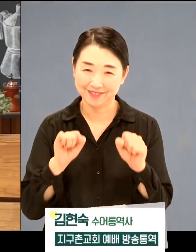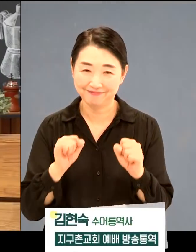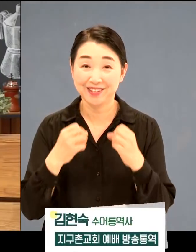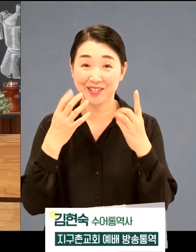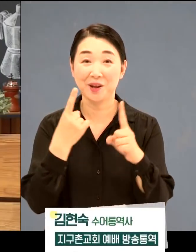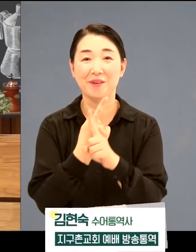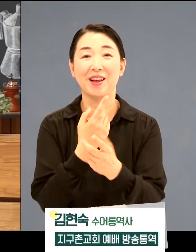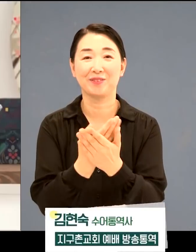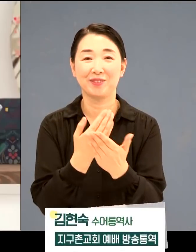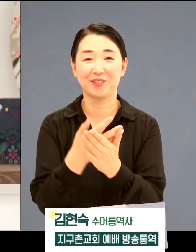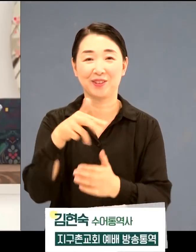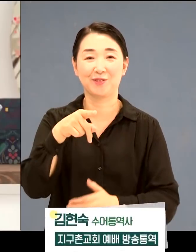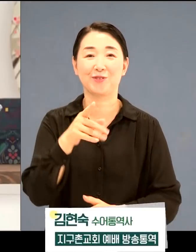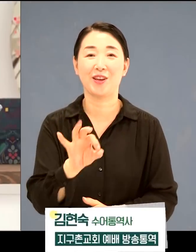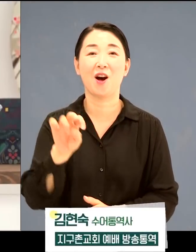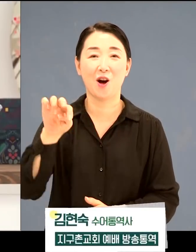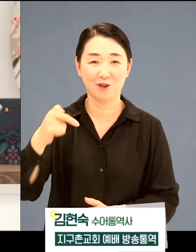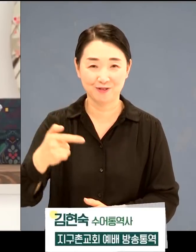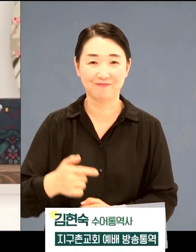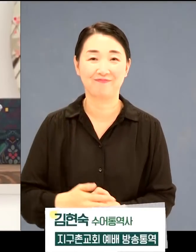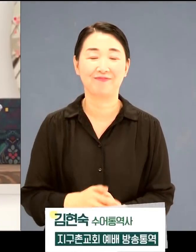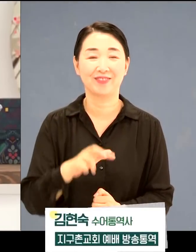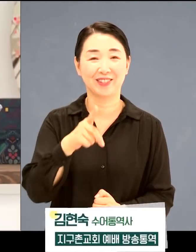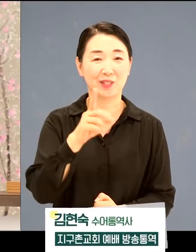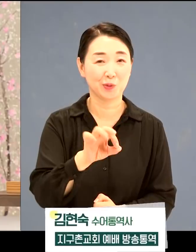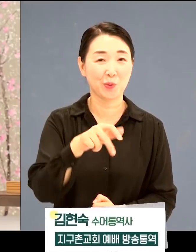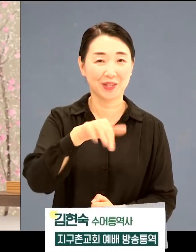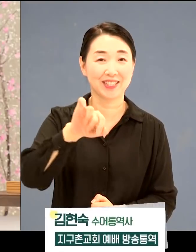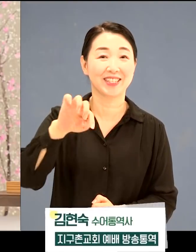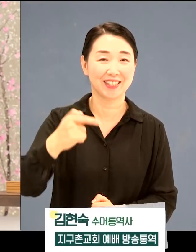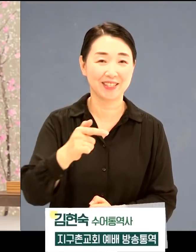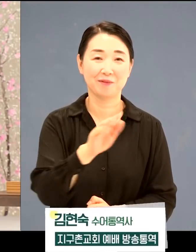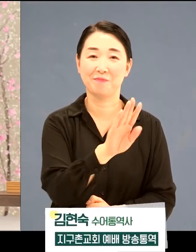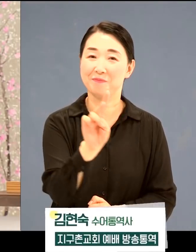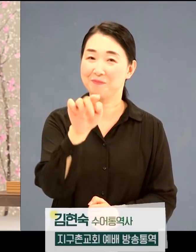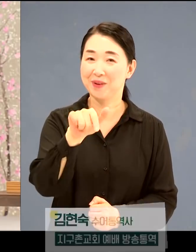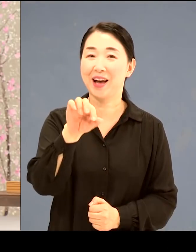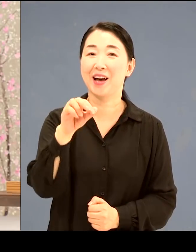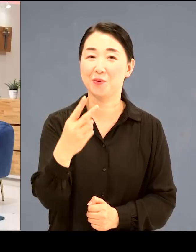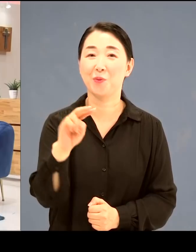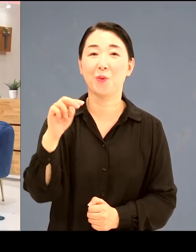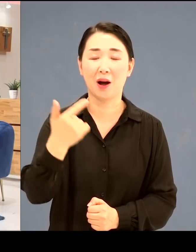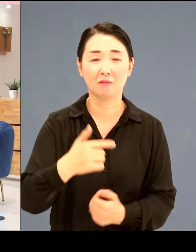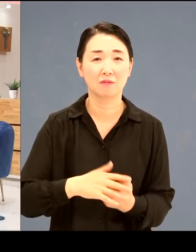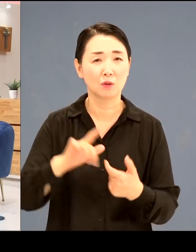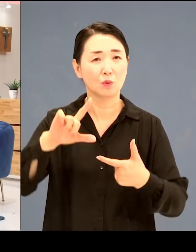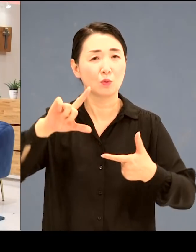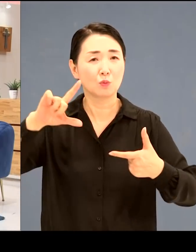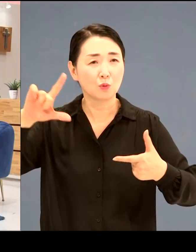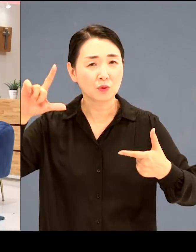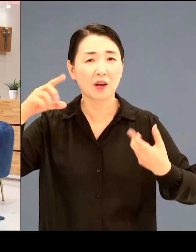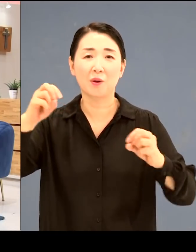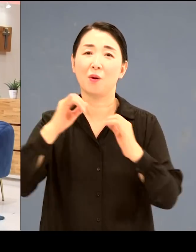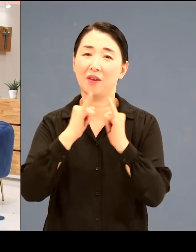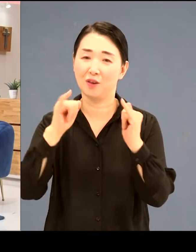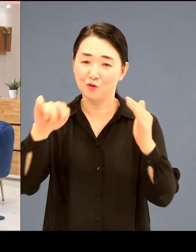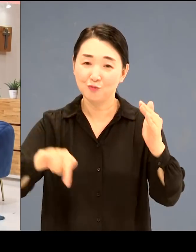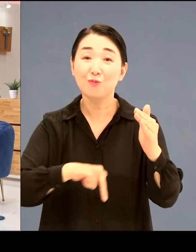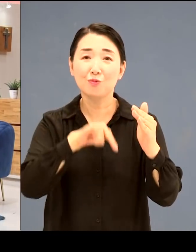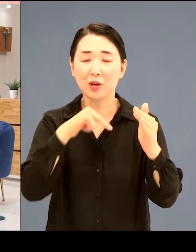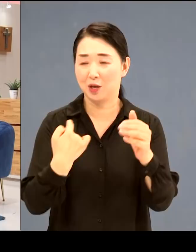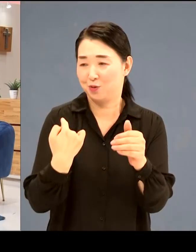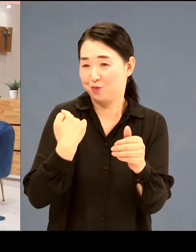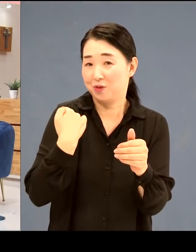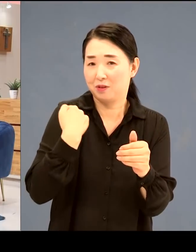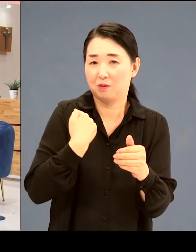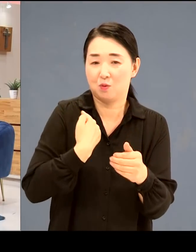안녕하세요. 새롭게 하소서 주영훈입니다. 안녕하세요. 송지은입니다. 안녕하세요. 박요한입니다. 스포트라이트를 받는 많은 연예인들 중에서 그